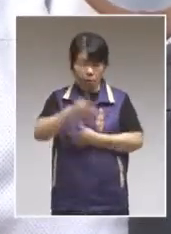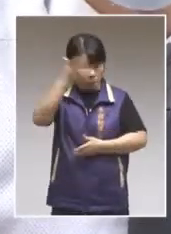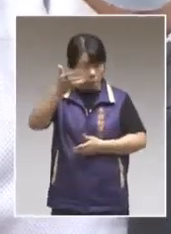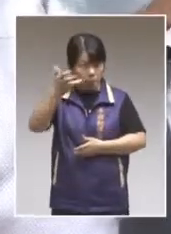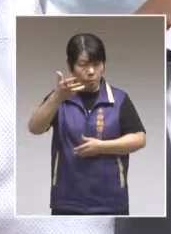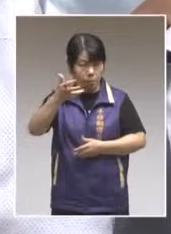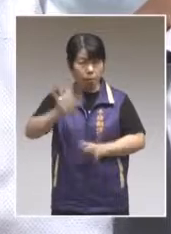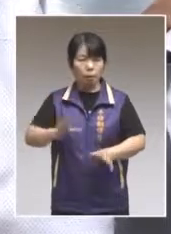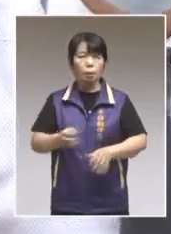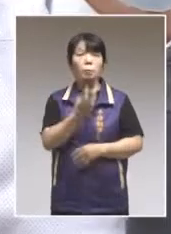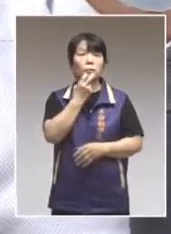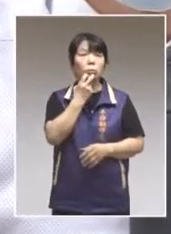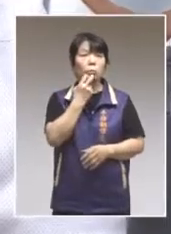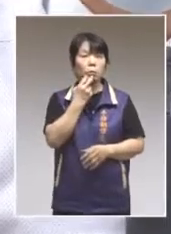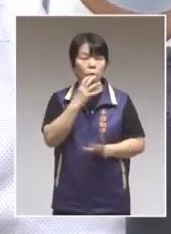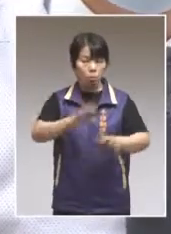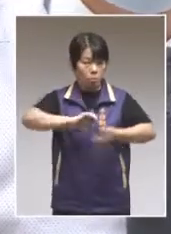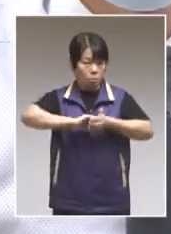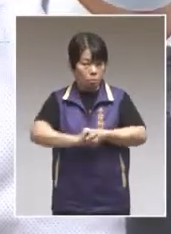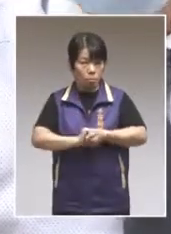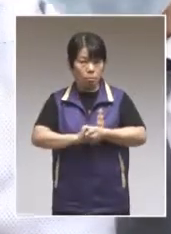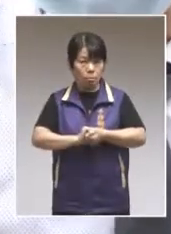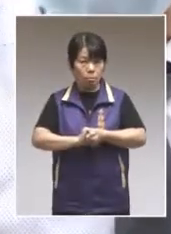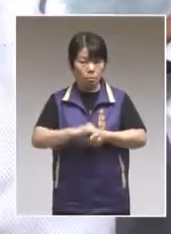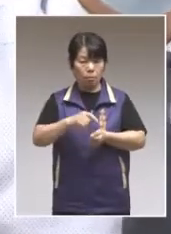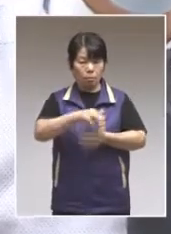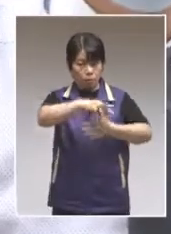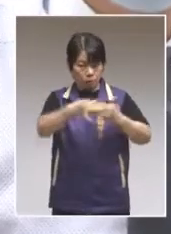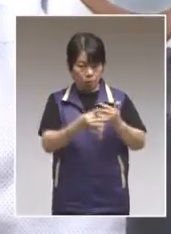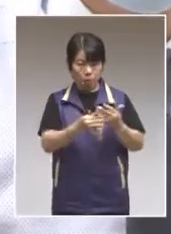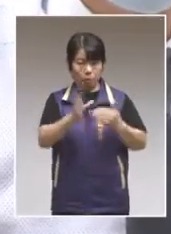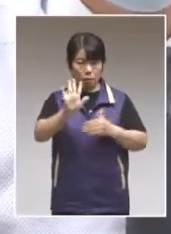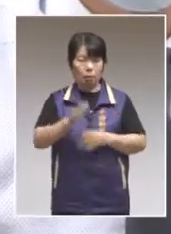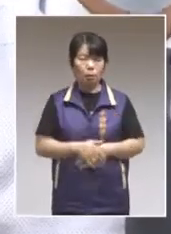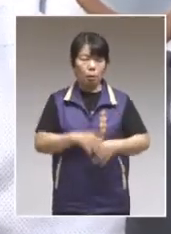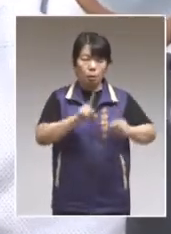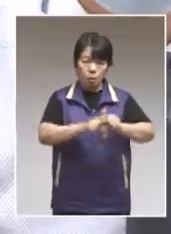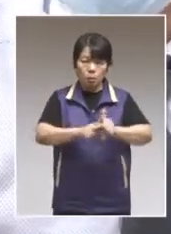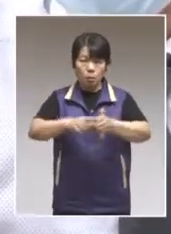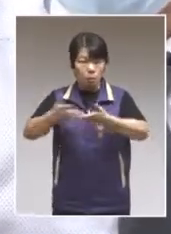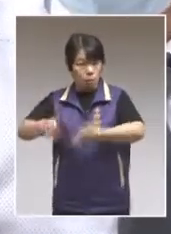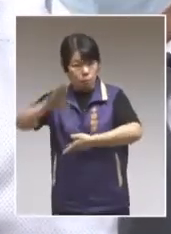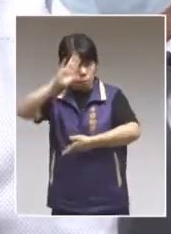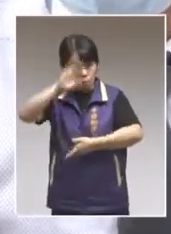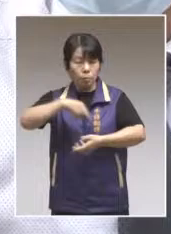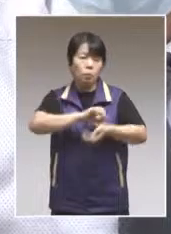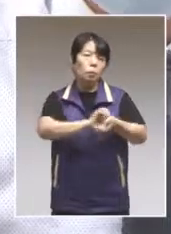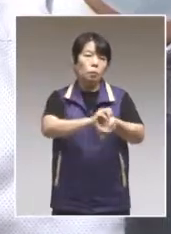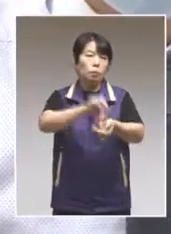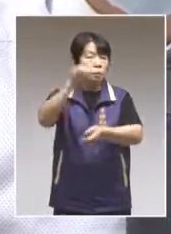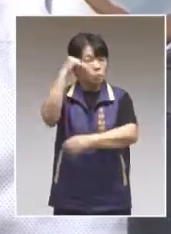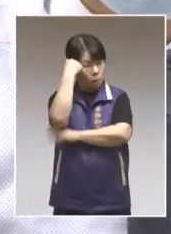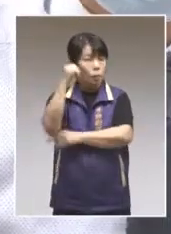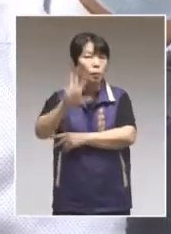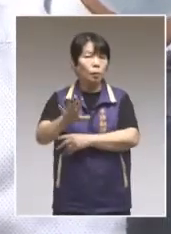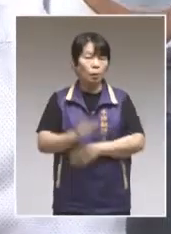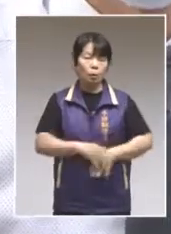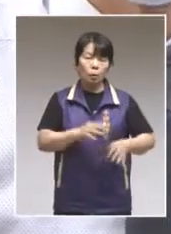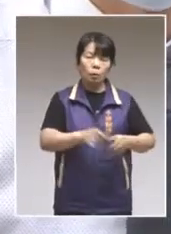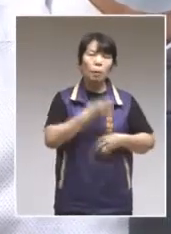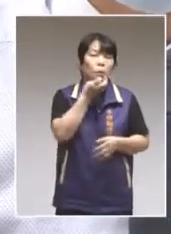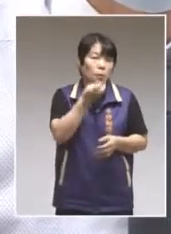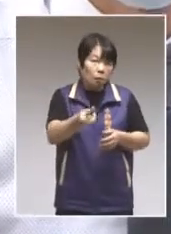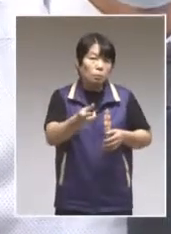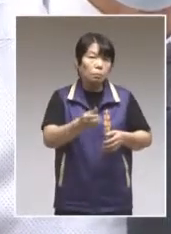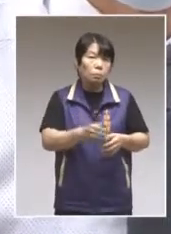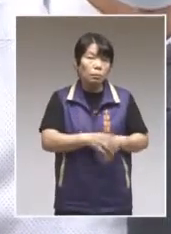定了一些需要住院的一些条件啊，譬如说中重症一定会住院，那年纪小的轻症如果